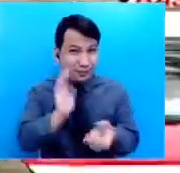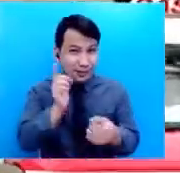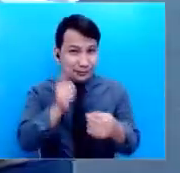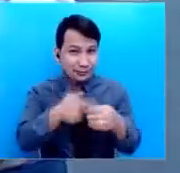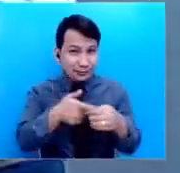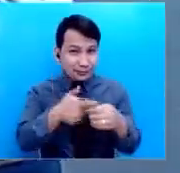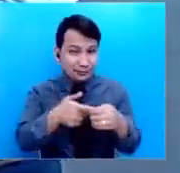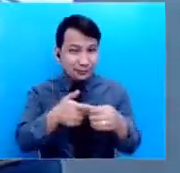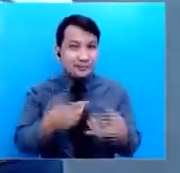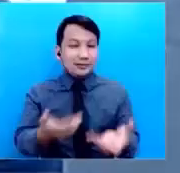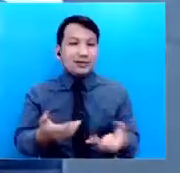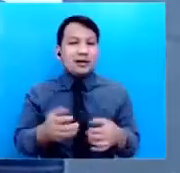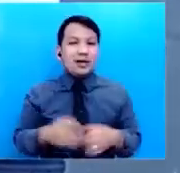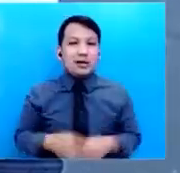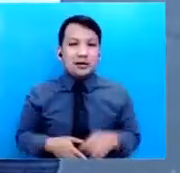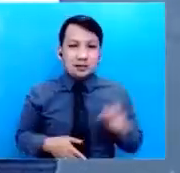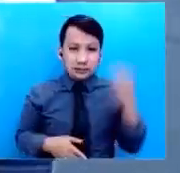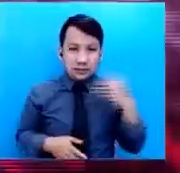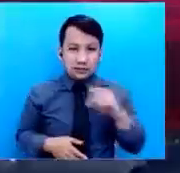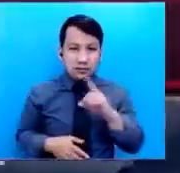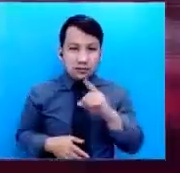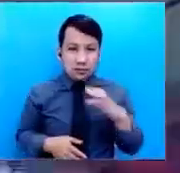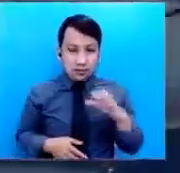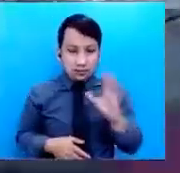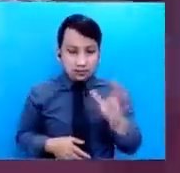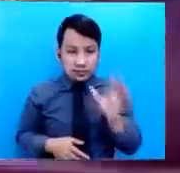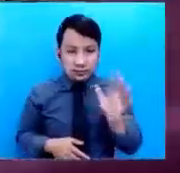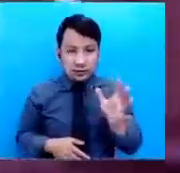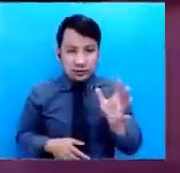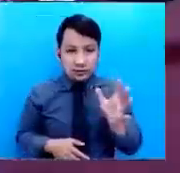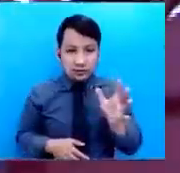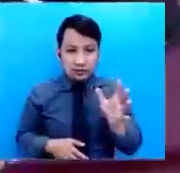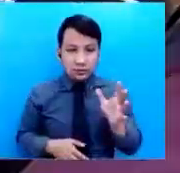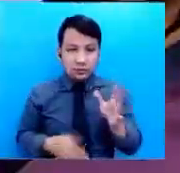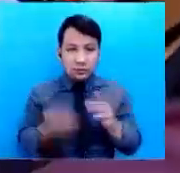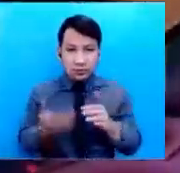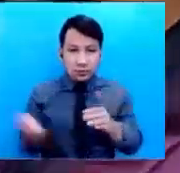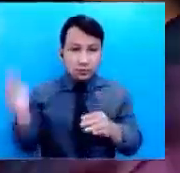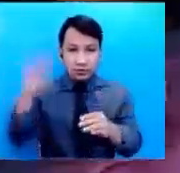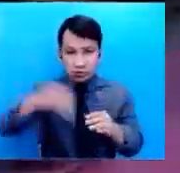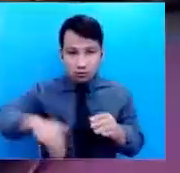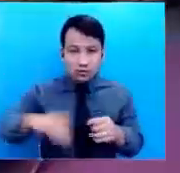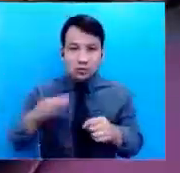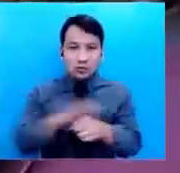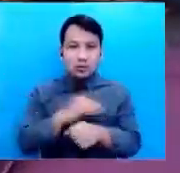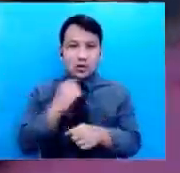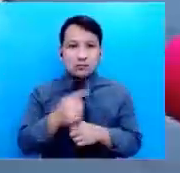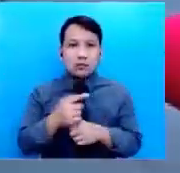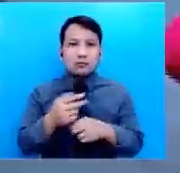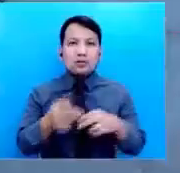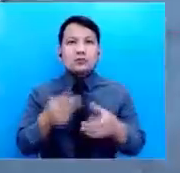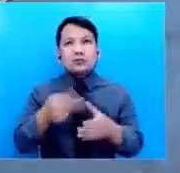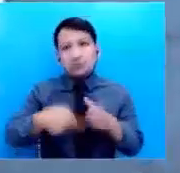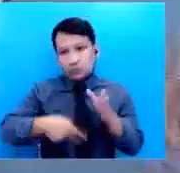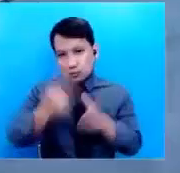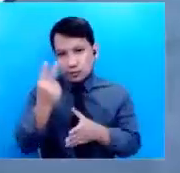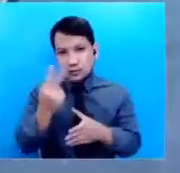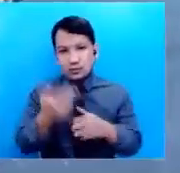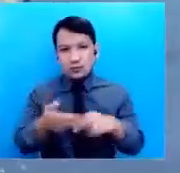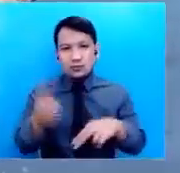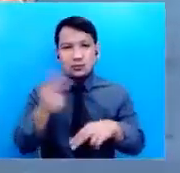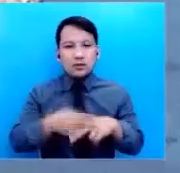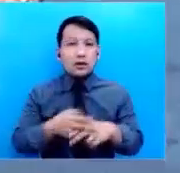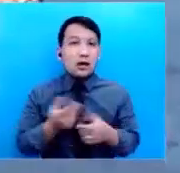gasolina. Ang dating 150 pesos nga na budget ni Rene sa buong maghapong biyahe, dumoble raw ngayon. Kaya diskarte